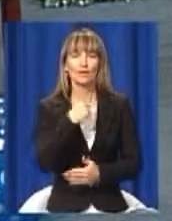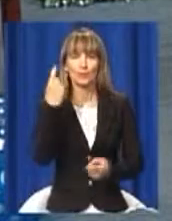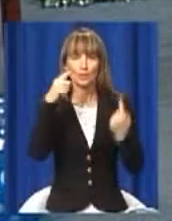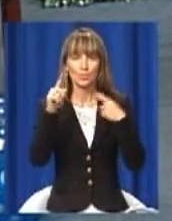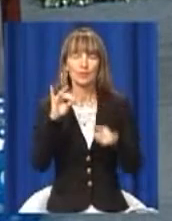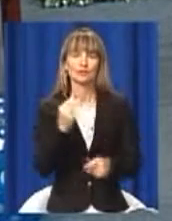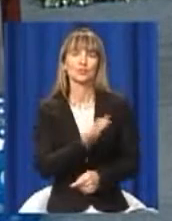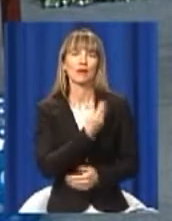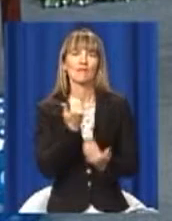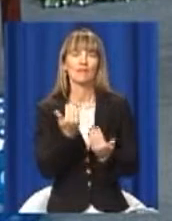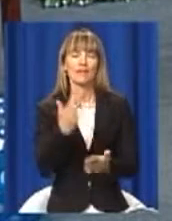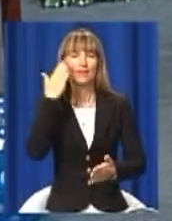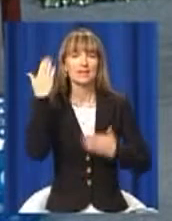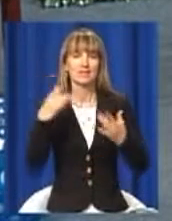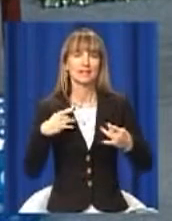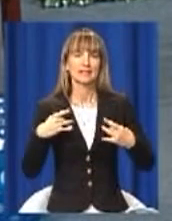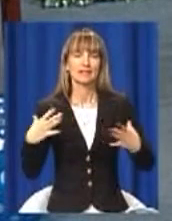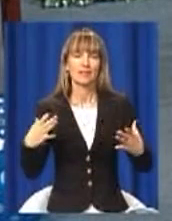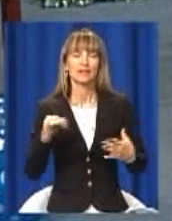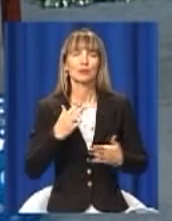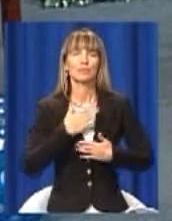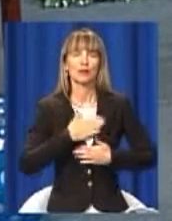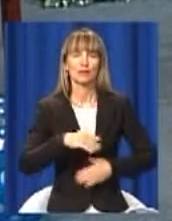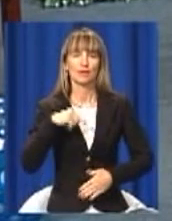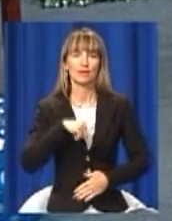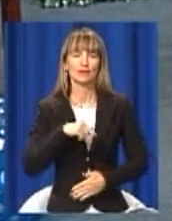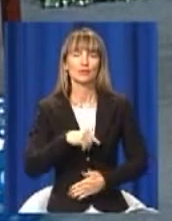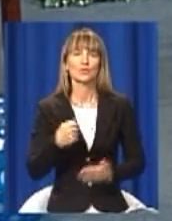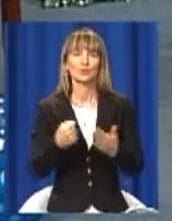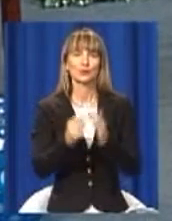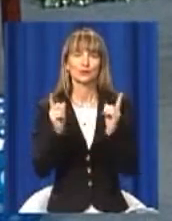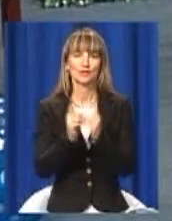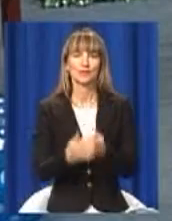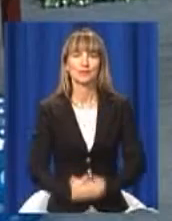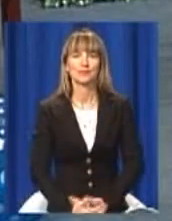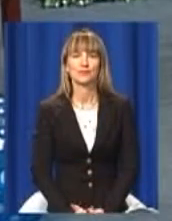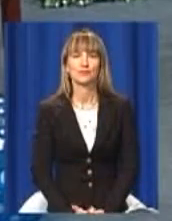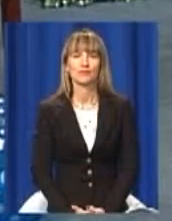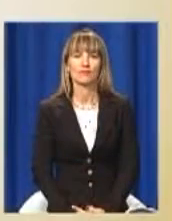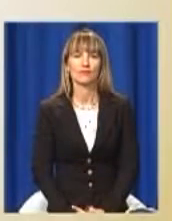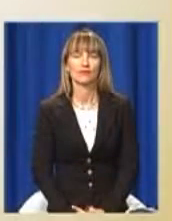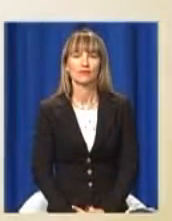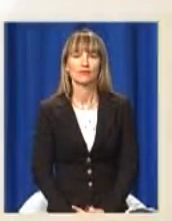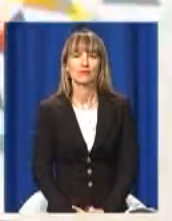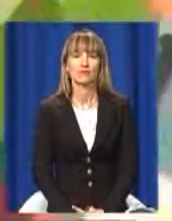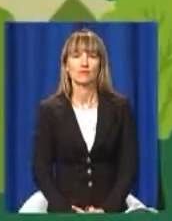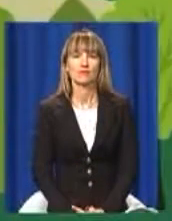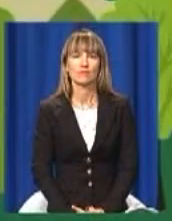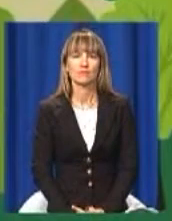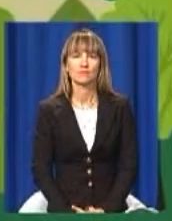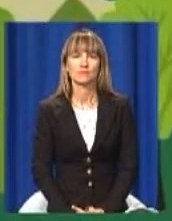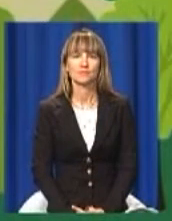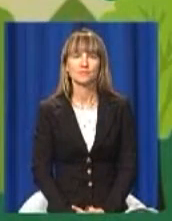І бажаємо вам веселих свят та приємного настрою. До побачення.